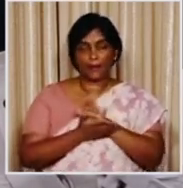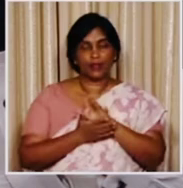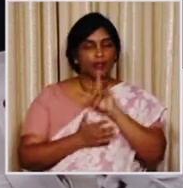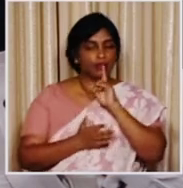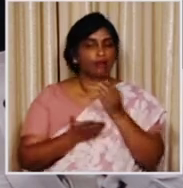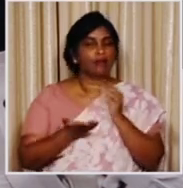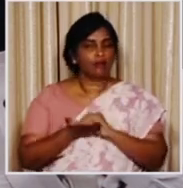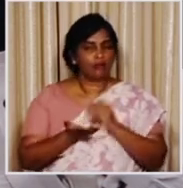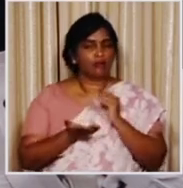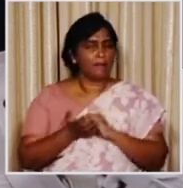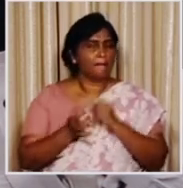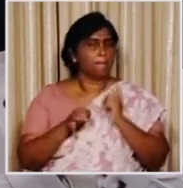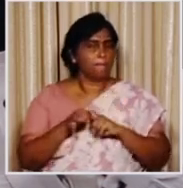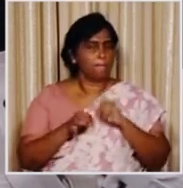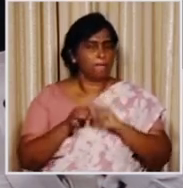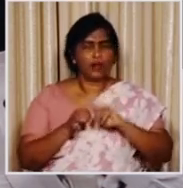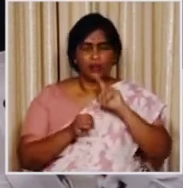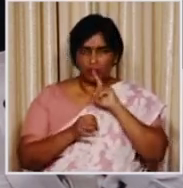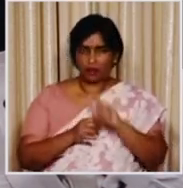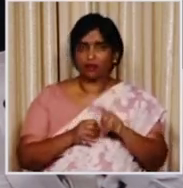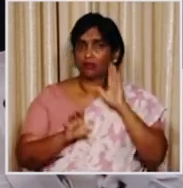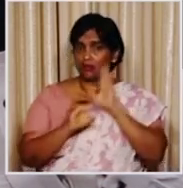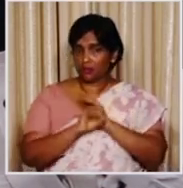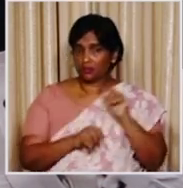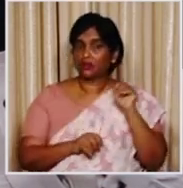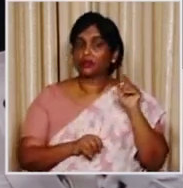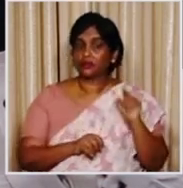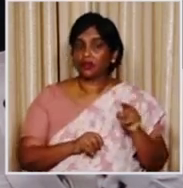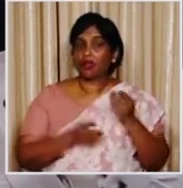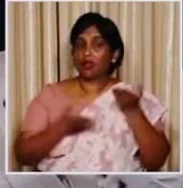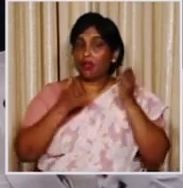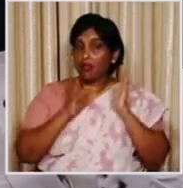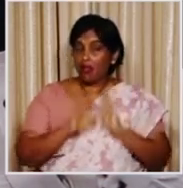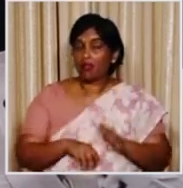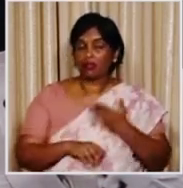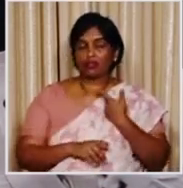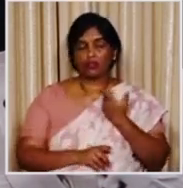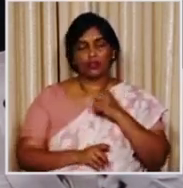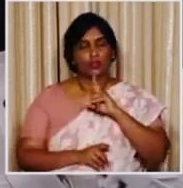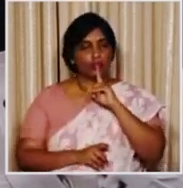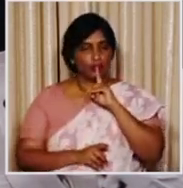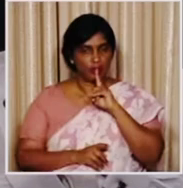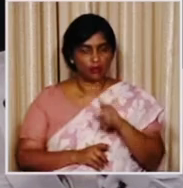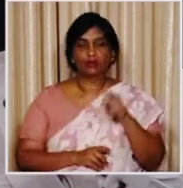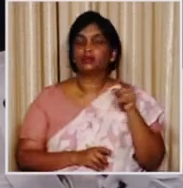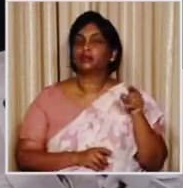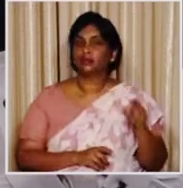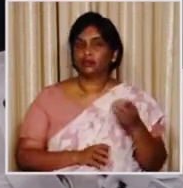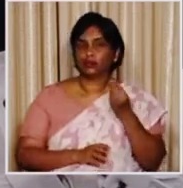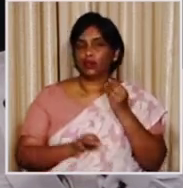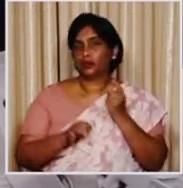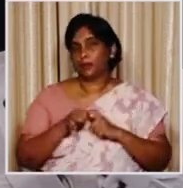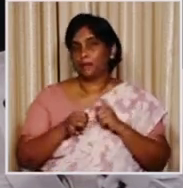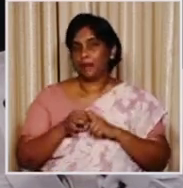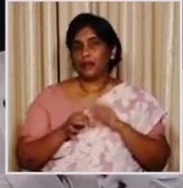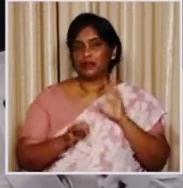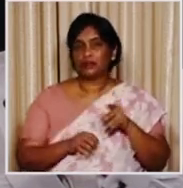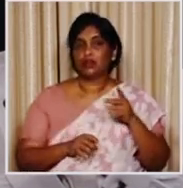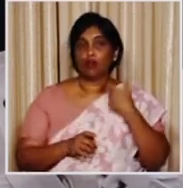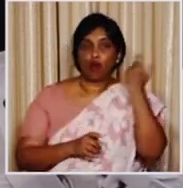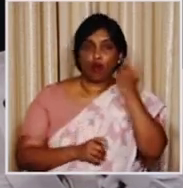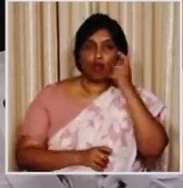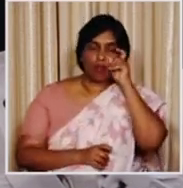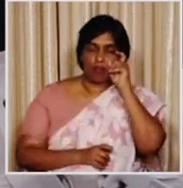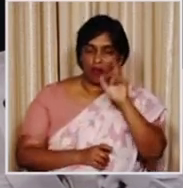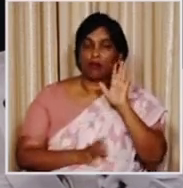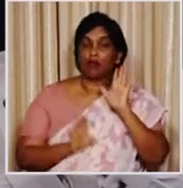විතින් විතර හරස්පන හැවුවාම ඒ නිවේදකයා ඒකට අන්තිමට එතුමාට කියන්න සිදු වුණා එතුමා කිව්වා මෙතන පොඩි ප්‍රශ්නයක් තියෙනවා තමයි අපි ඒක හොයන්න